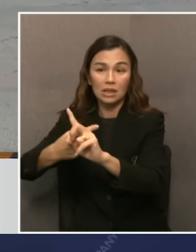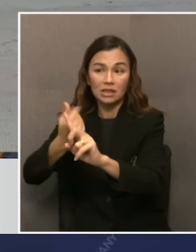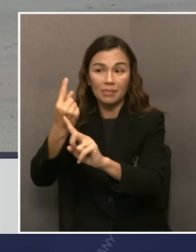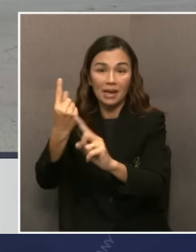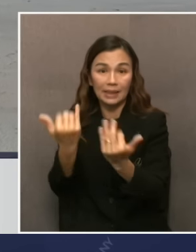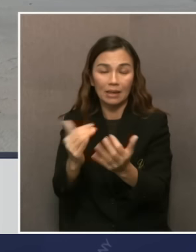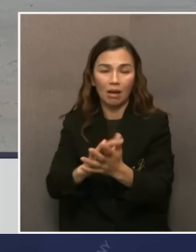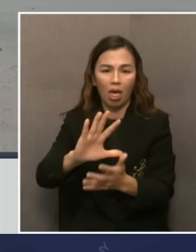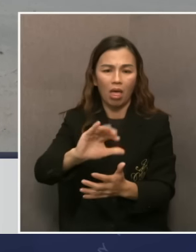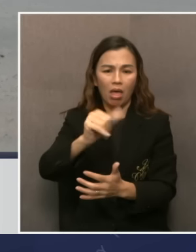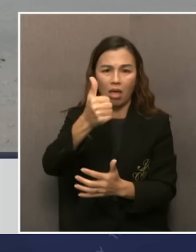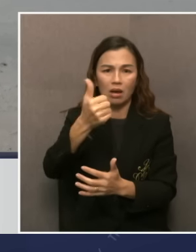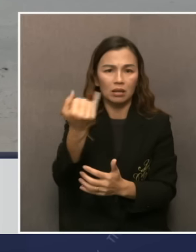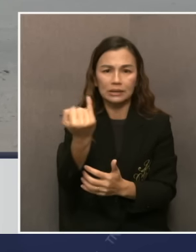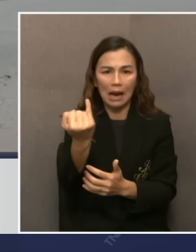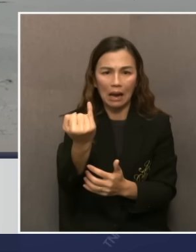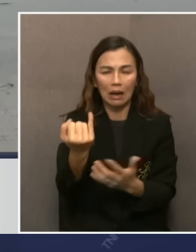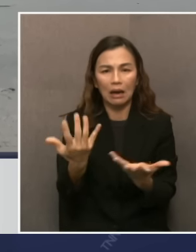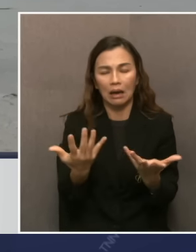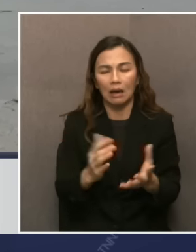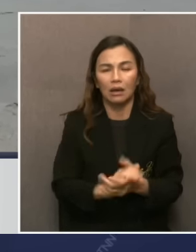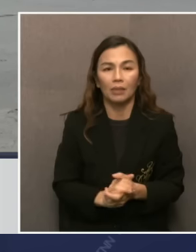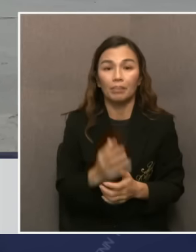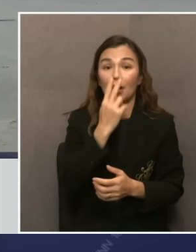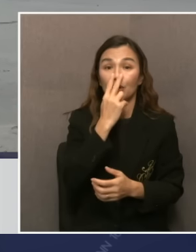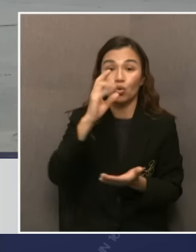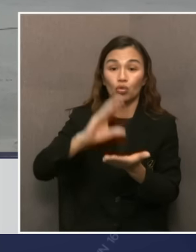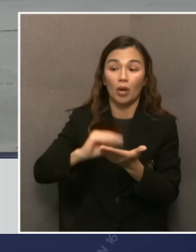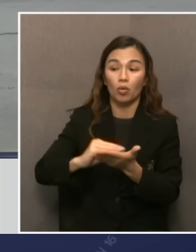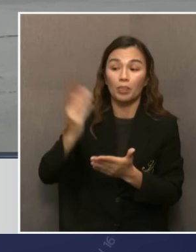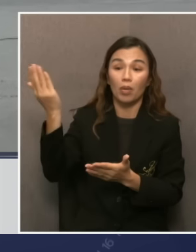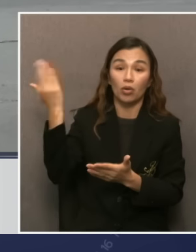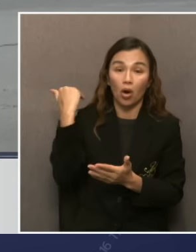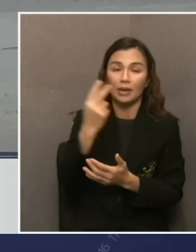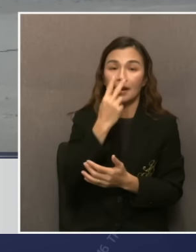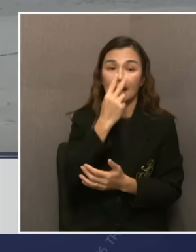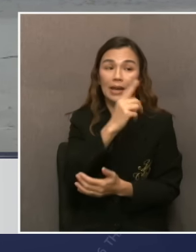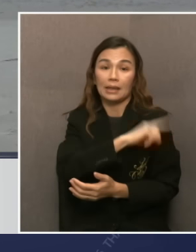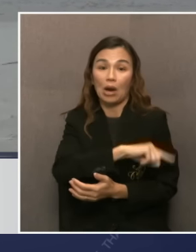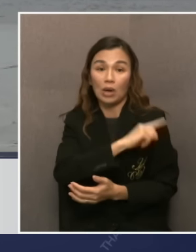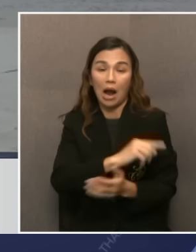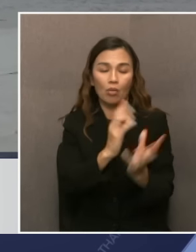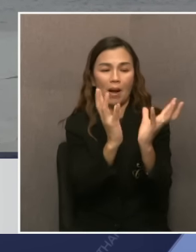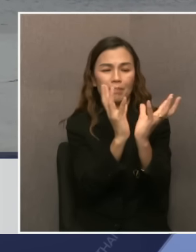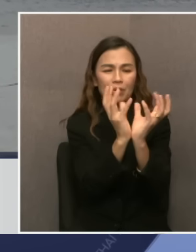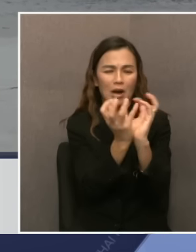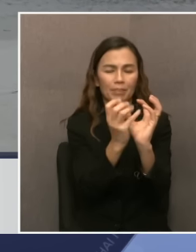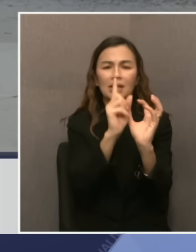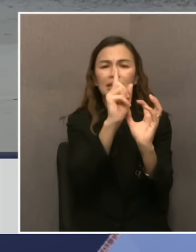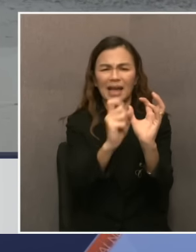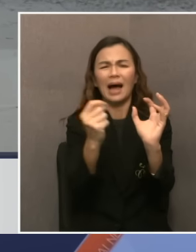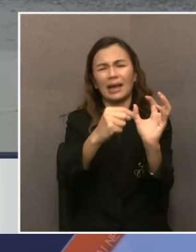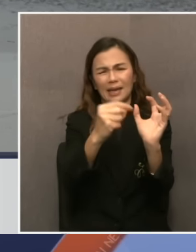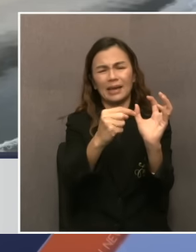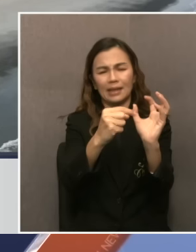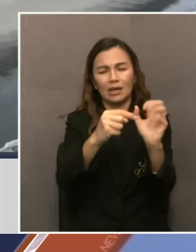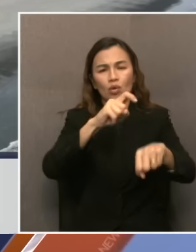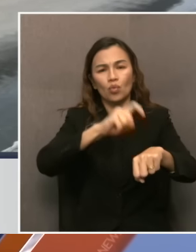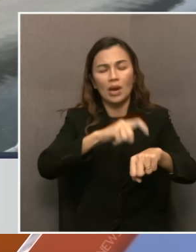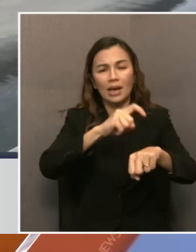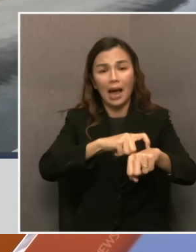าเราเทียบกันหรือว่าเราไปดูสถิติในอดีตค่ะเวลาเกิดปรากฏการณ์ปะการังฟอกขาวเกิดขึ้นช่วงเวลาระยะเวลาที่เกิดเนี่ยค่ะ